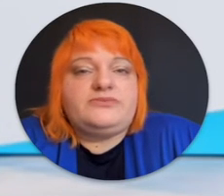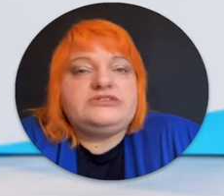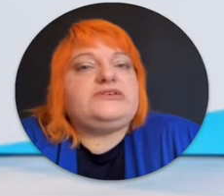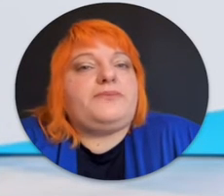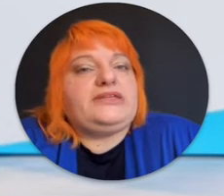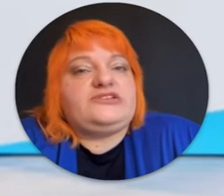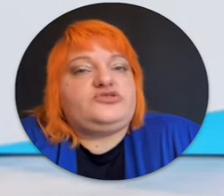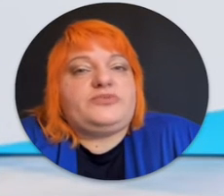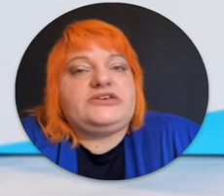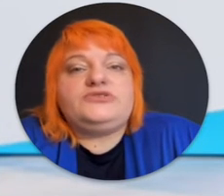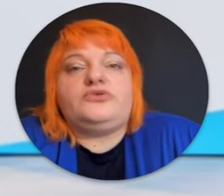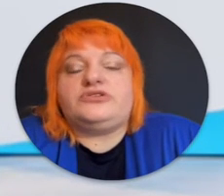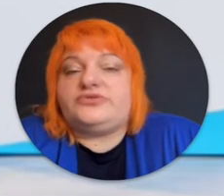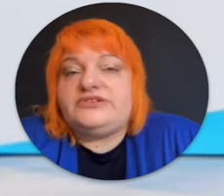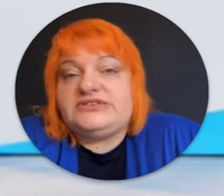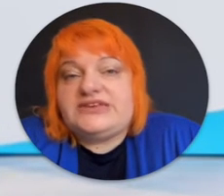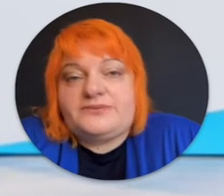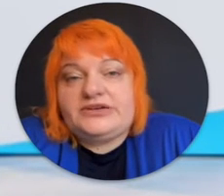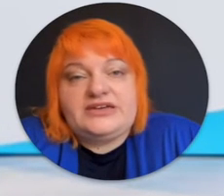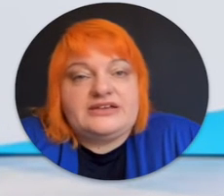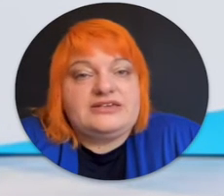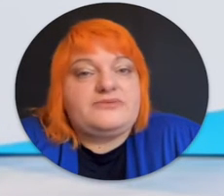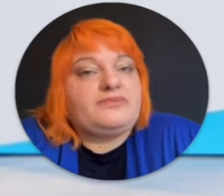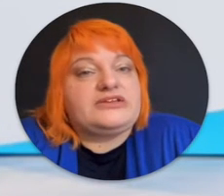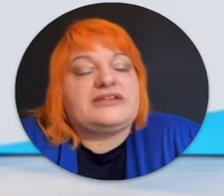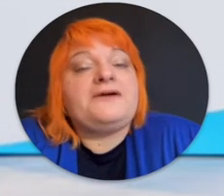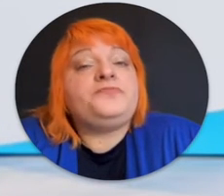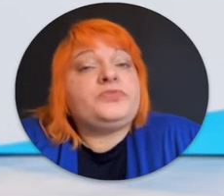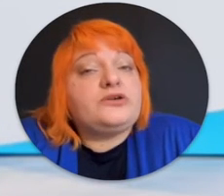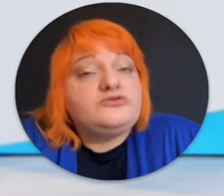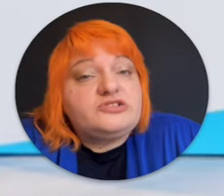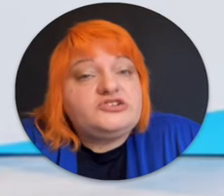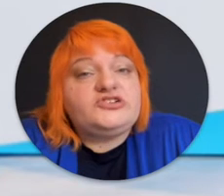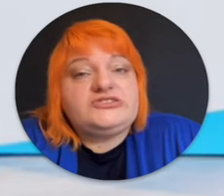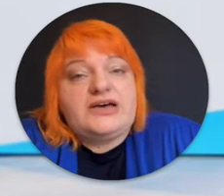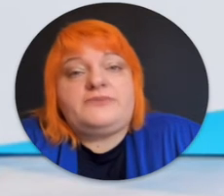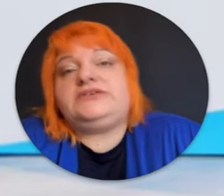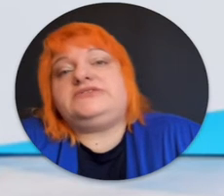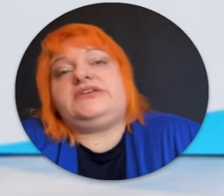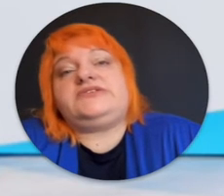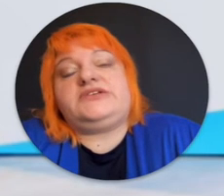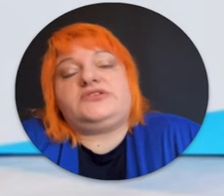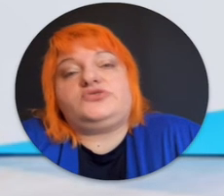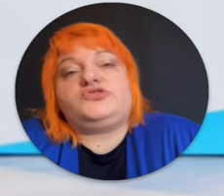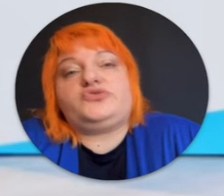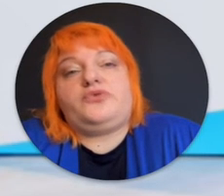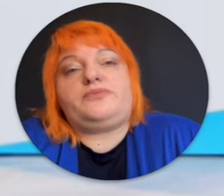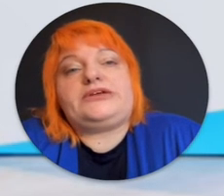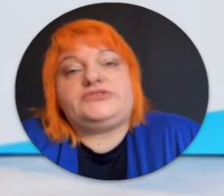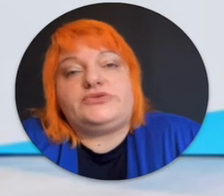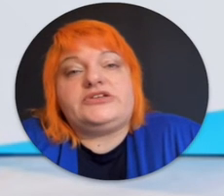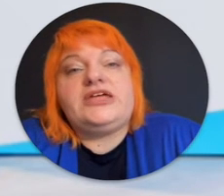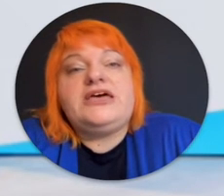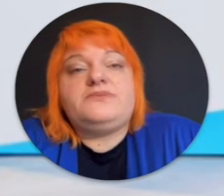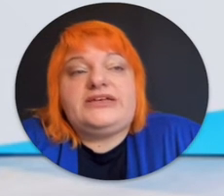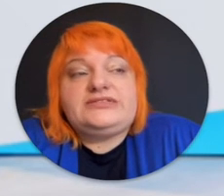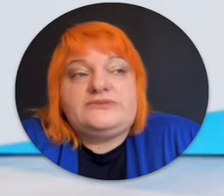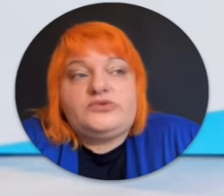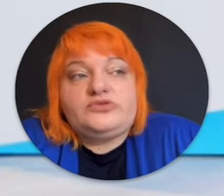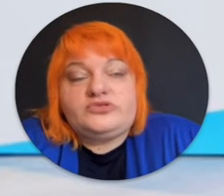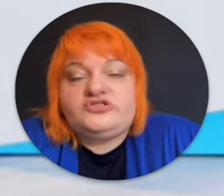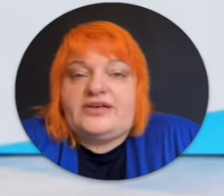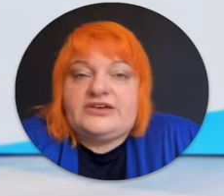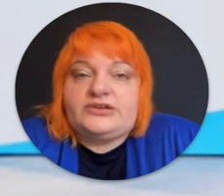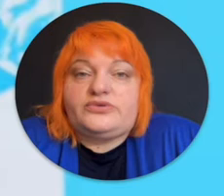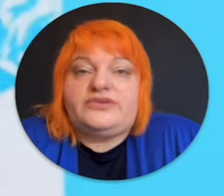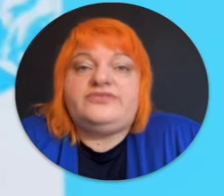погрузиться в события, понять, что происходит, увидеть самые яркие моменты, услышать самое интересное, то, что происходит.